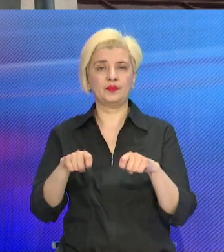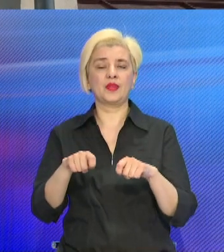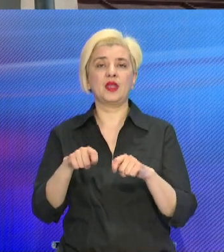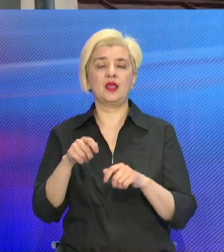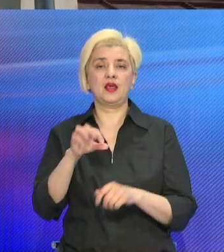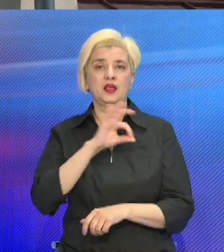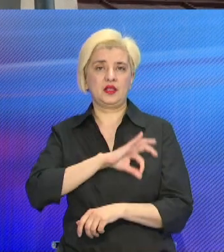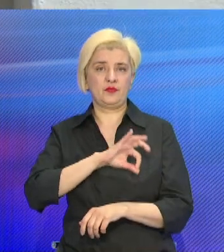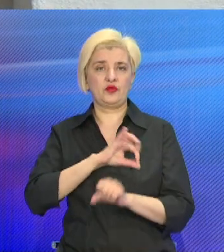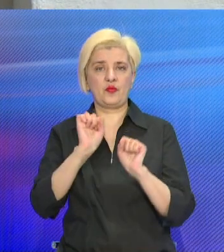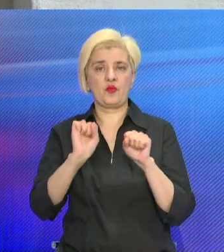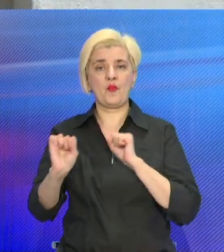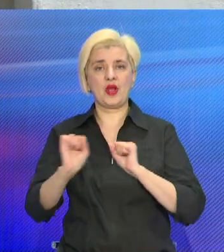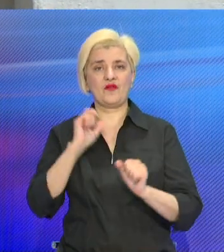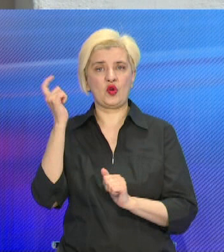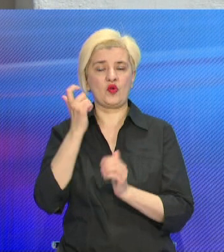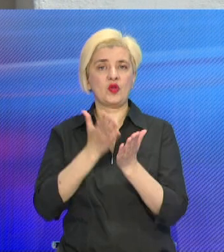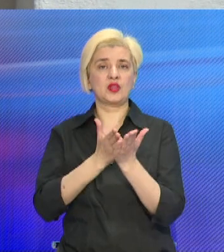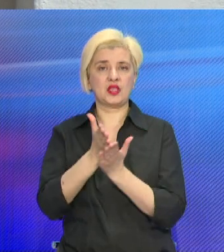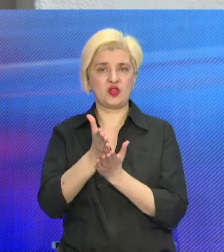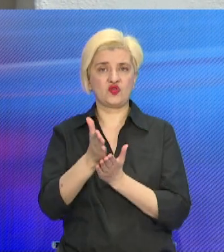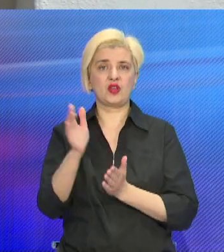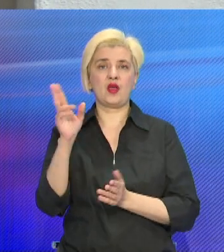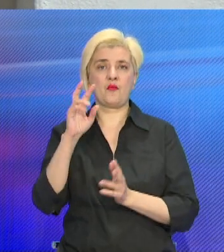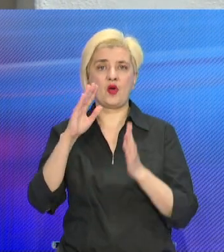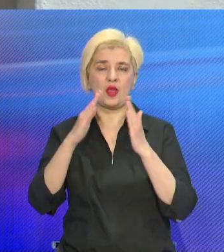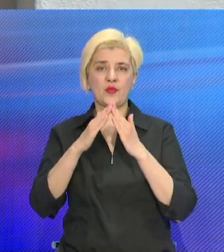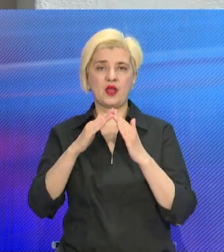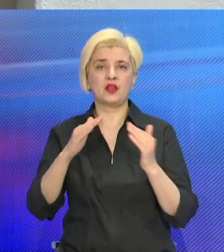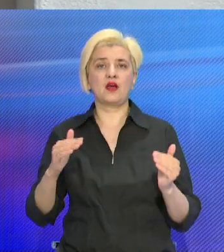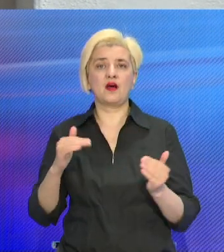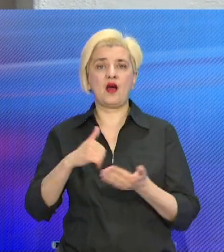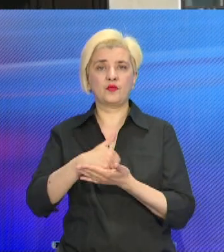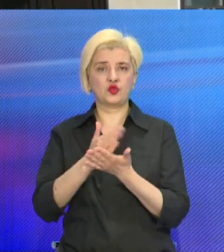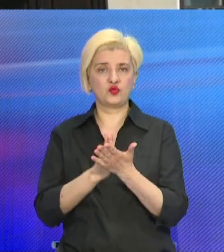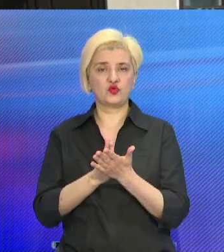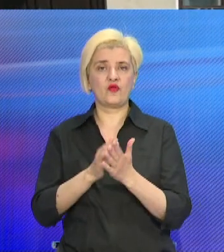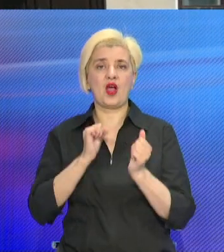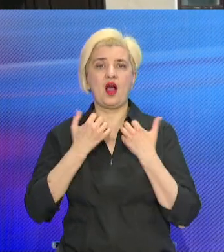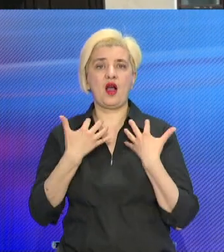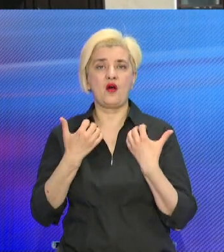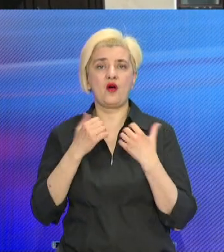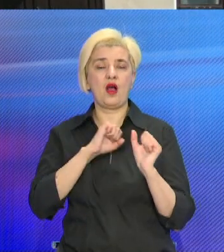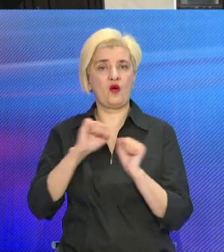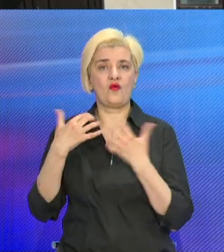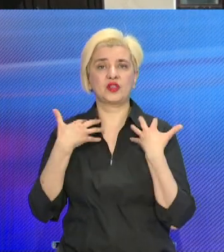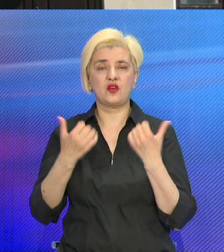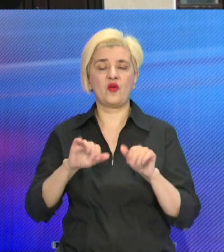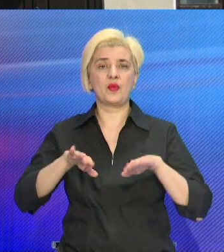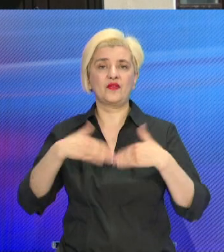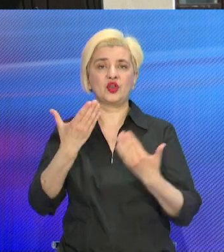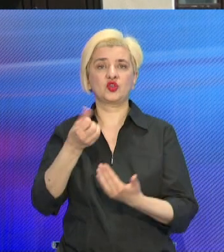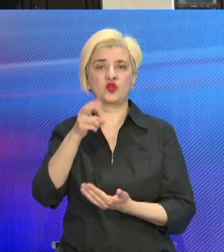па адміністрацыйна-гаспадарчым назначэнні, пад аб'ект бытавога абслугоўвання, ахова здароўя і прадастаўлення сацыяльных